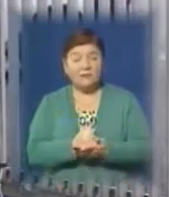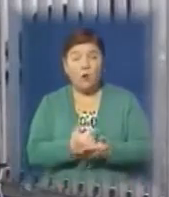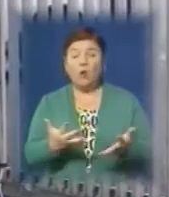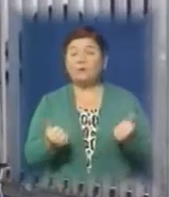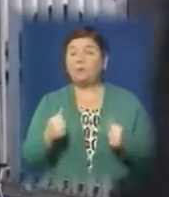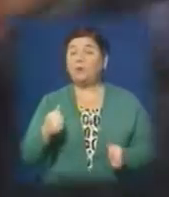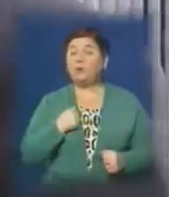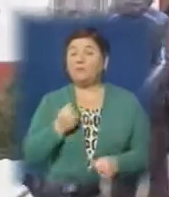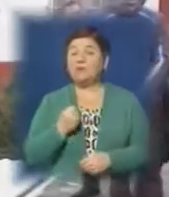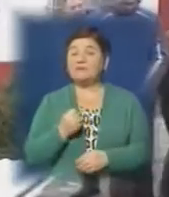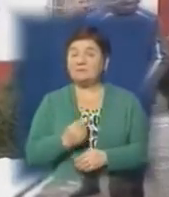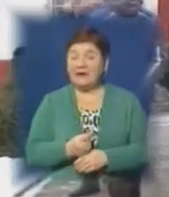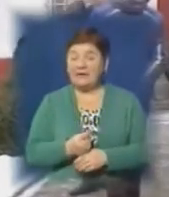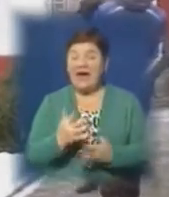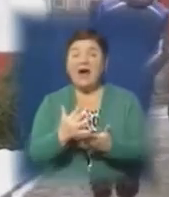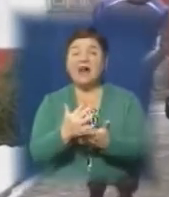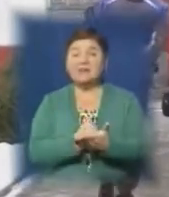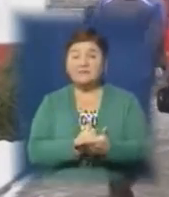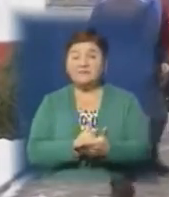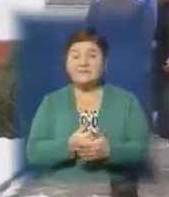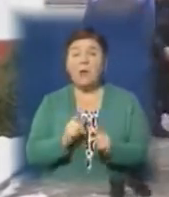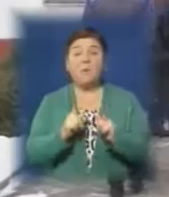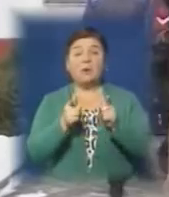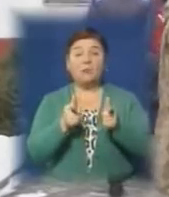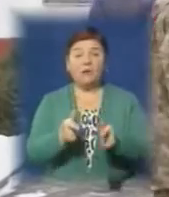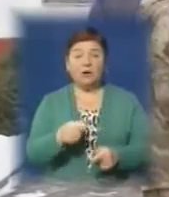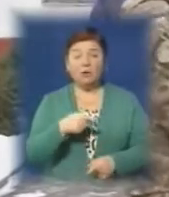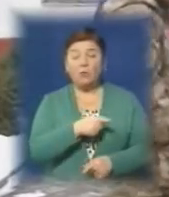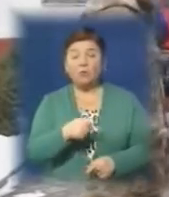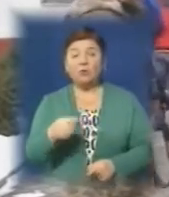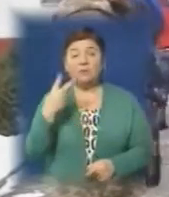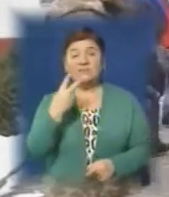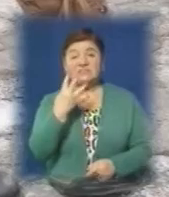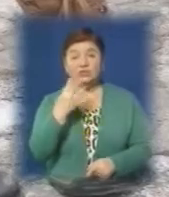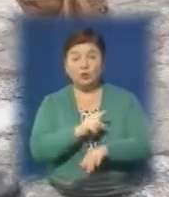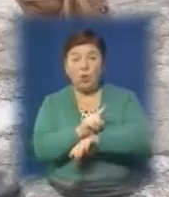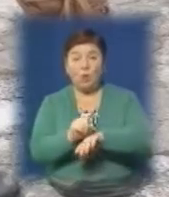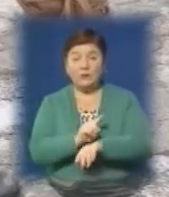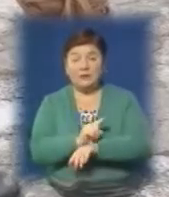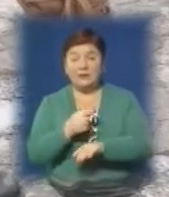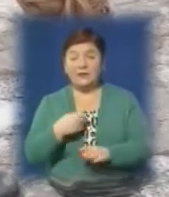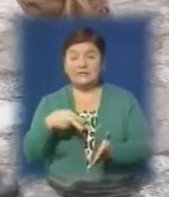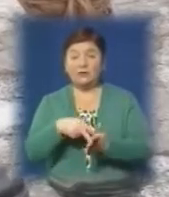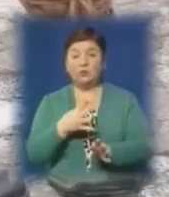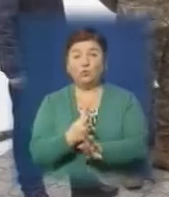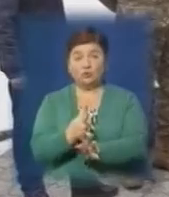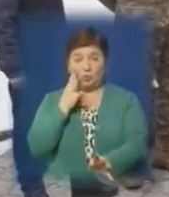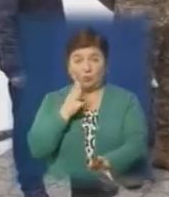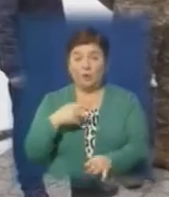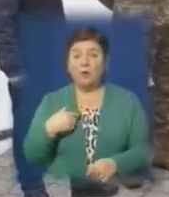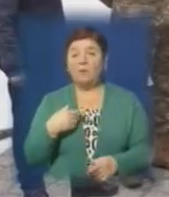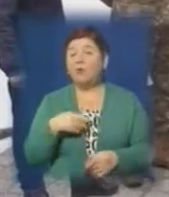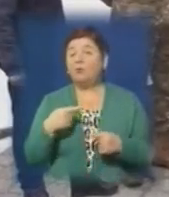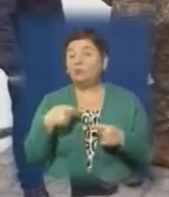отримання бойового завдання резервісти прибувають до частини протягом 24 годин і стають до строю. Подібні навчання проводять,